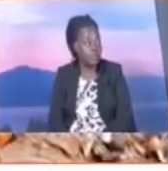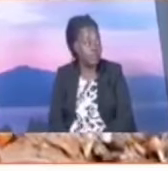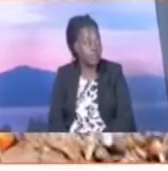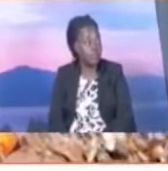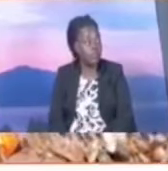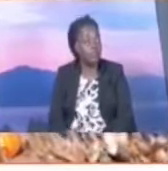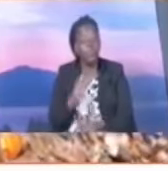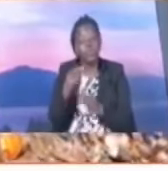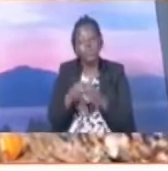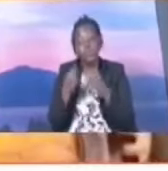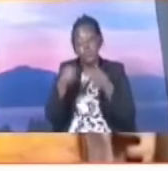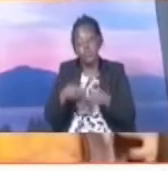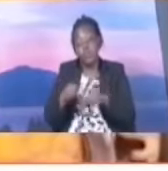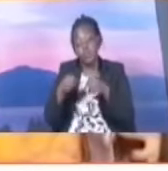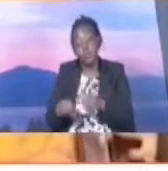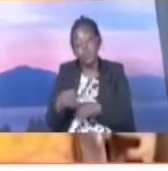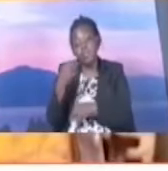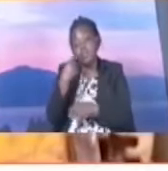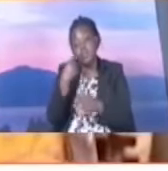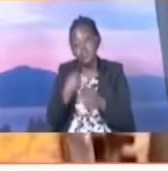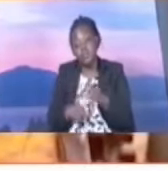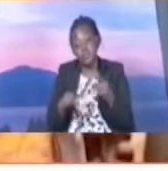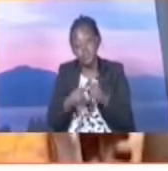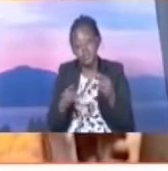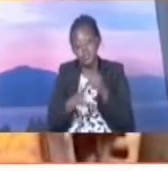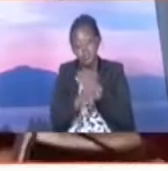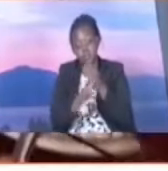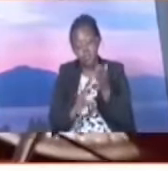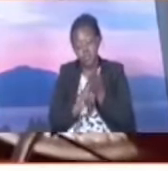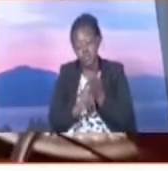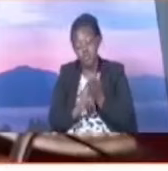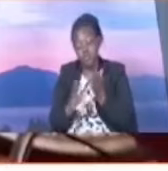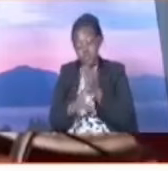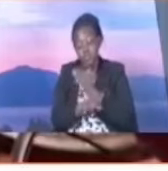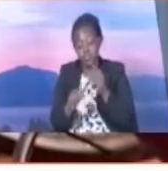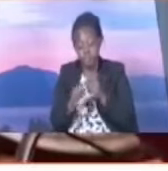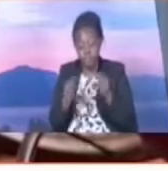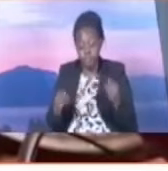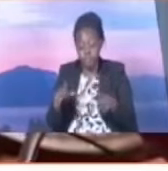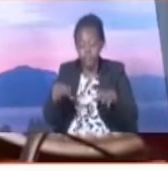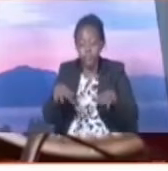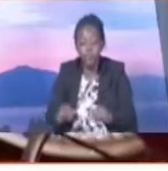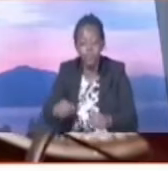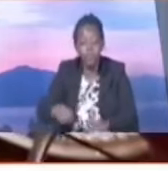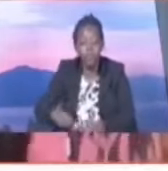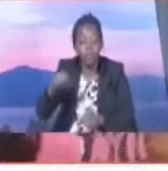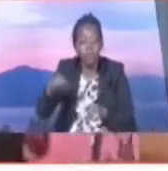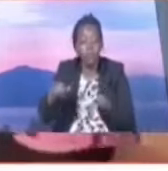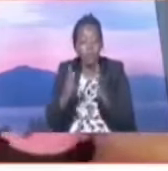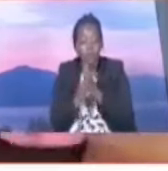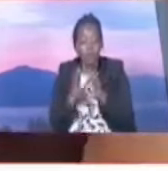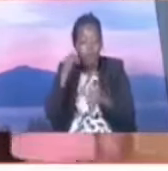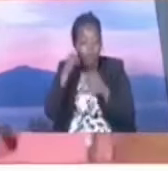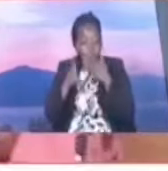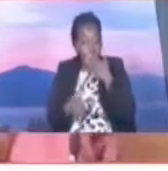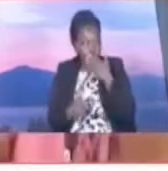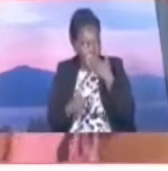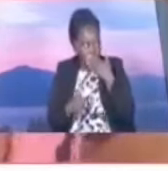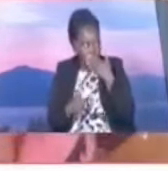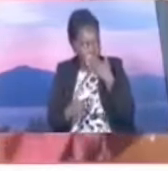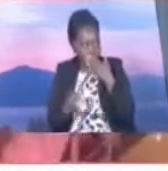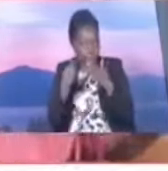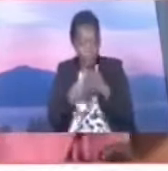wona ppikipiki ssatu ezigambibwa okuba nti avukanizi bakozesa okubba abanyakula obusawo n'essimu. Abasiddwako empiku bagambye